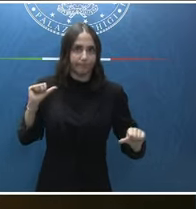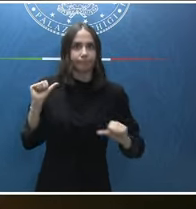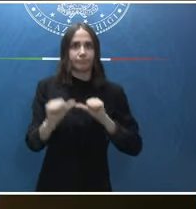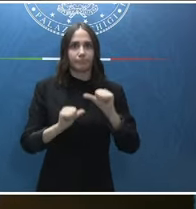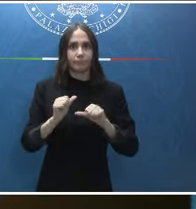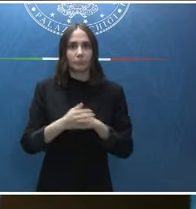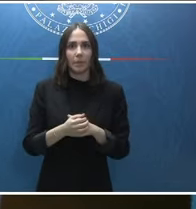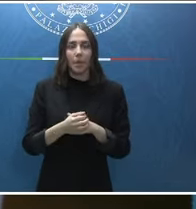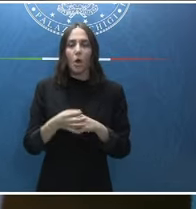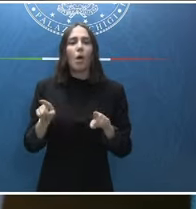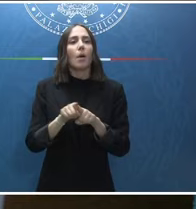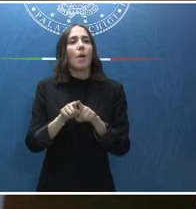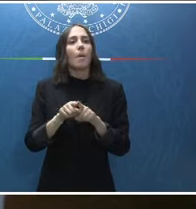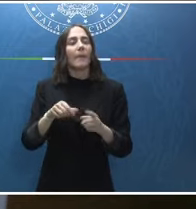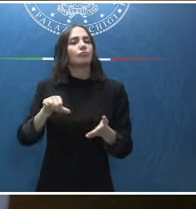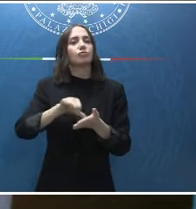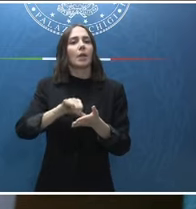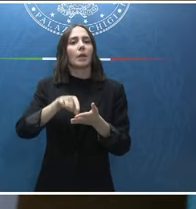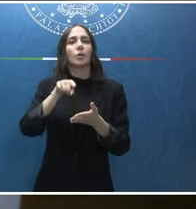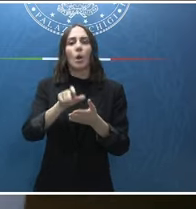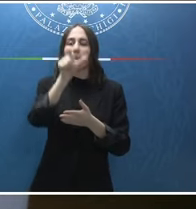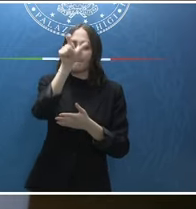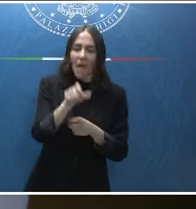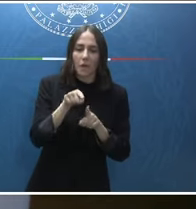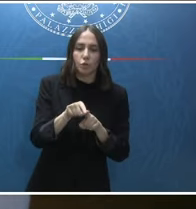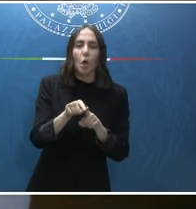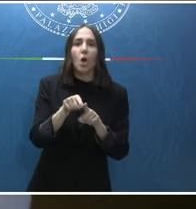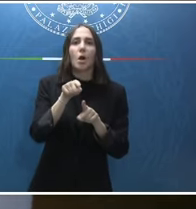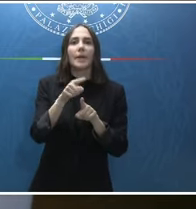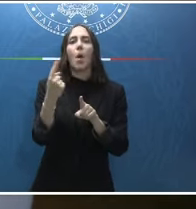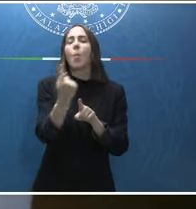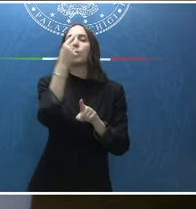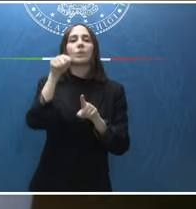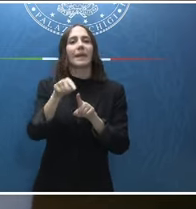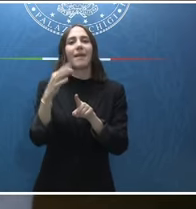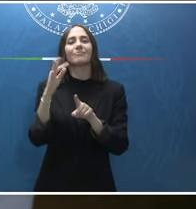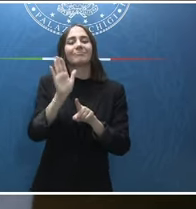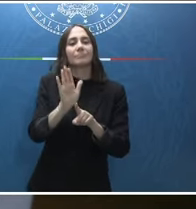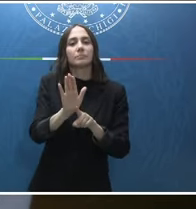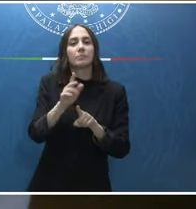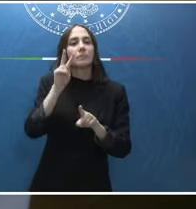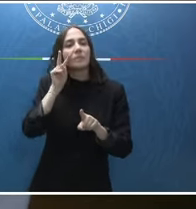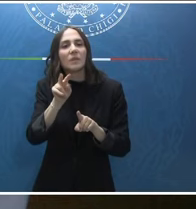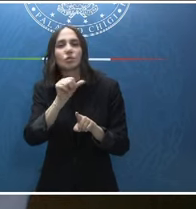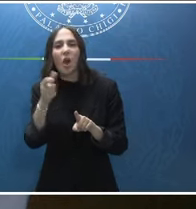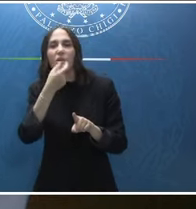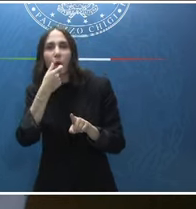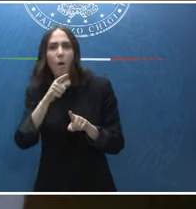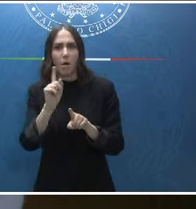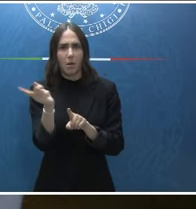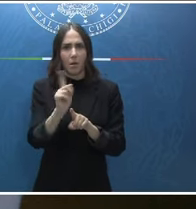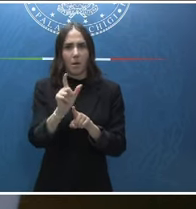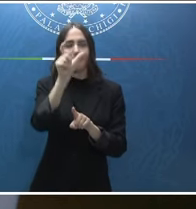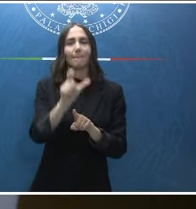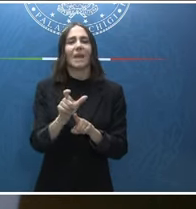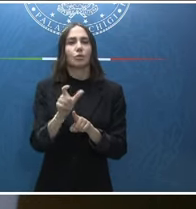c'è la persona come essere unico ed irripetibile e non più la patologia. Inoltre assistiamo